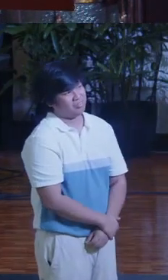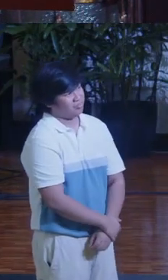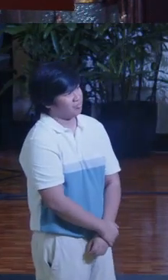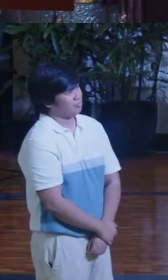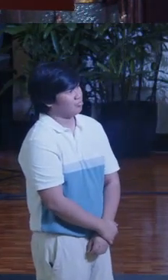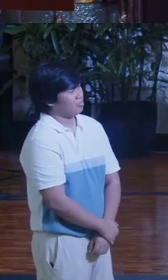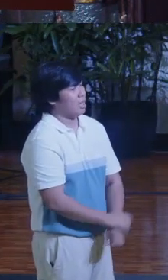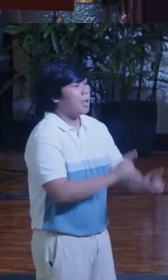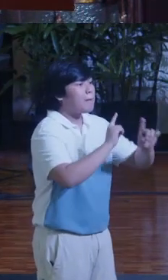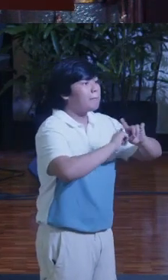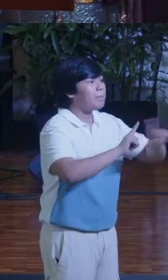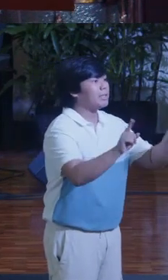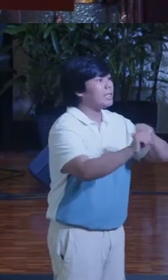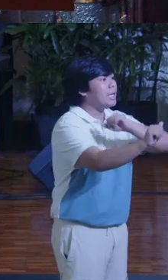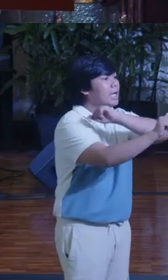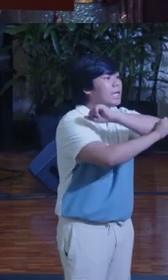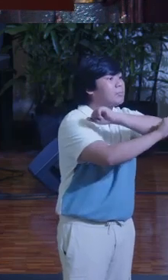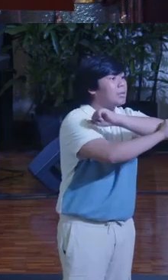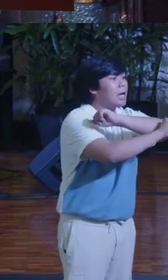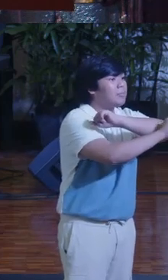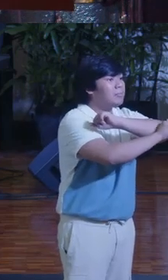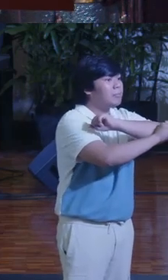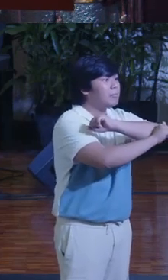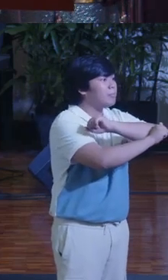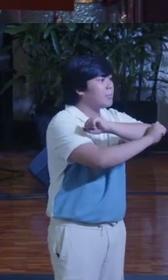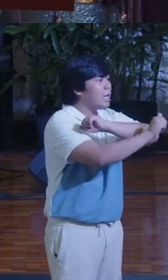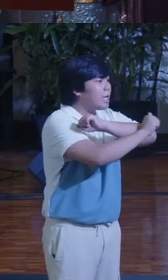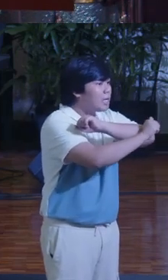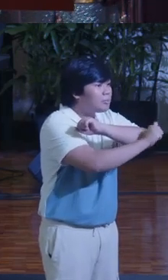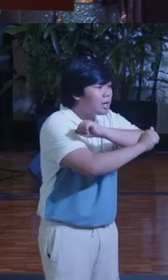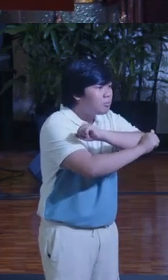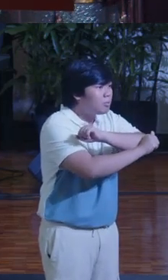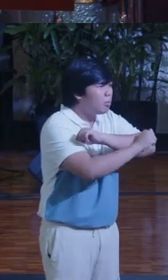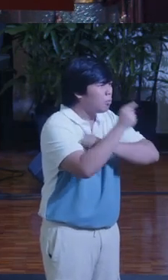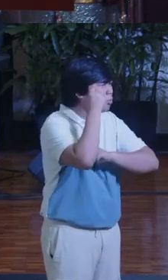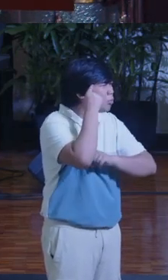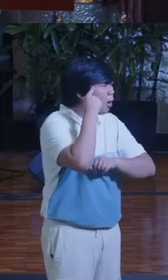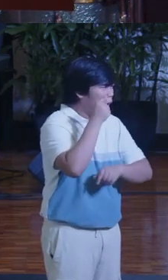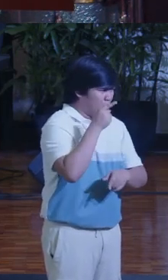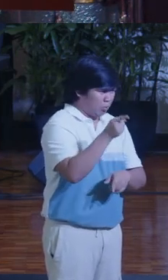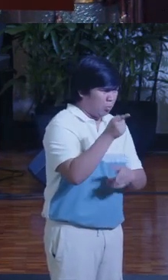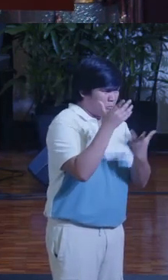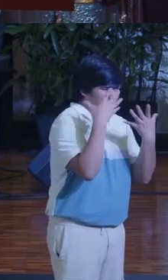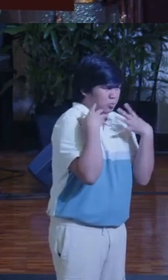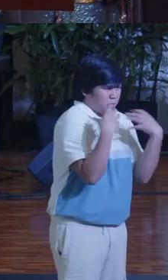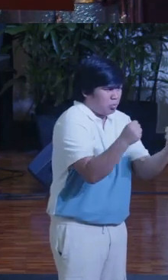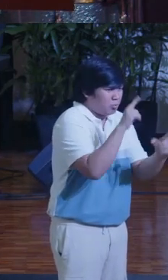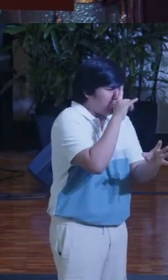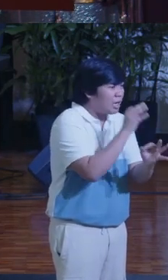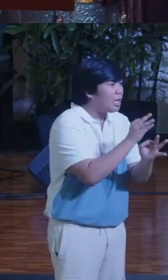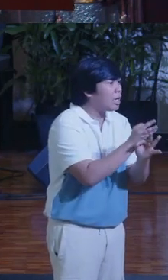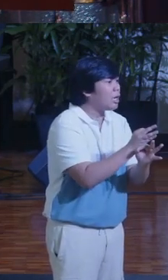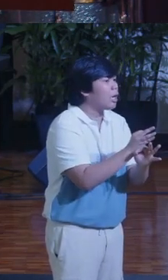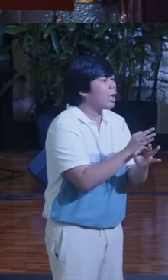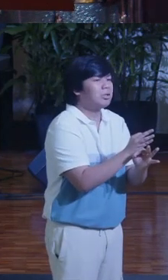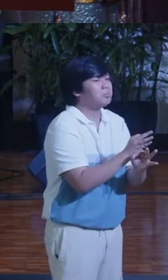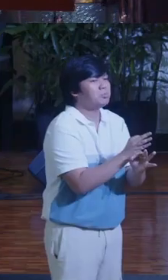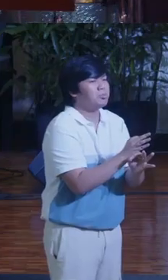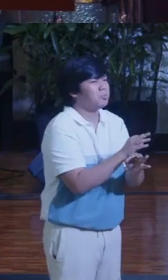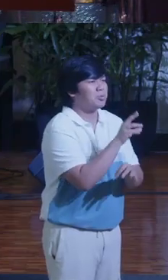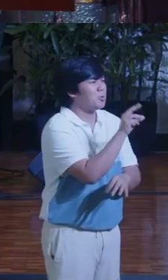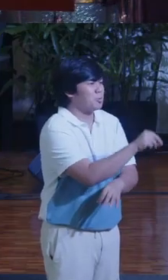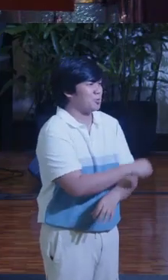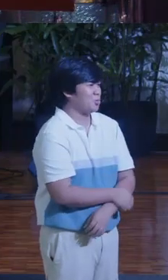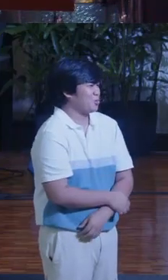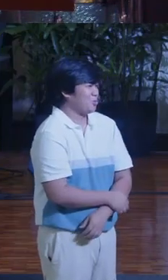But Abraham listened to the voice of Sarai. So, to make a long